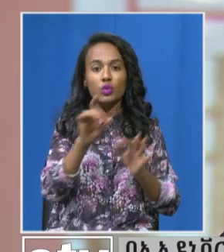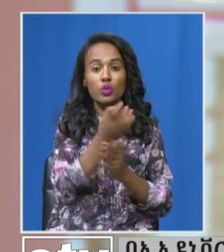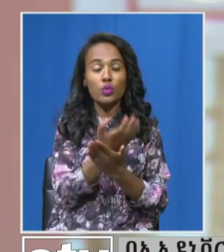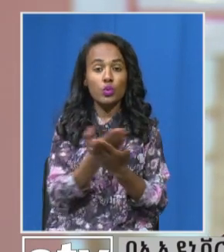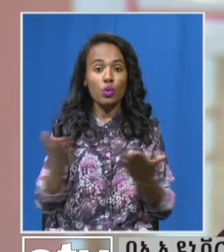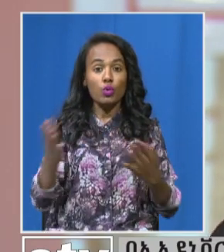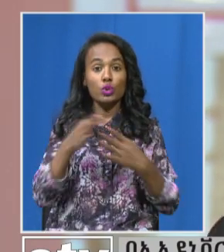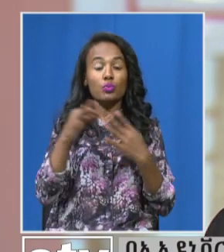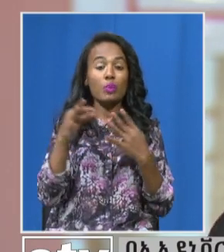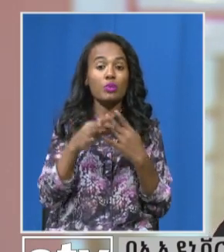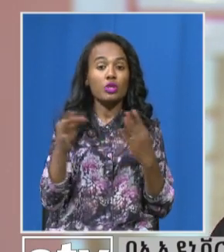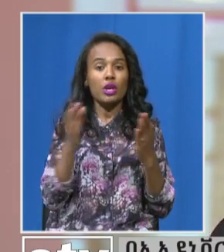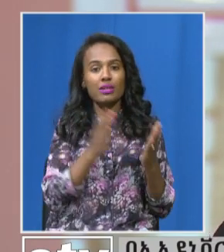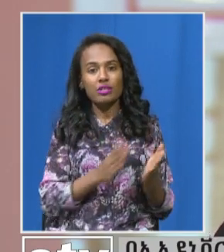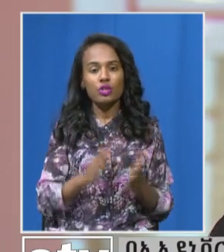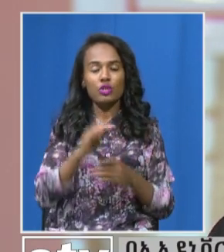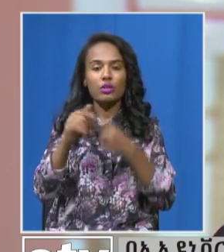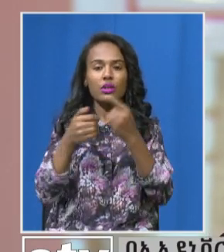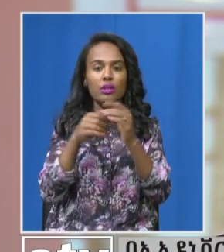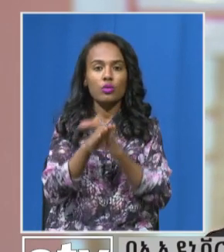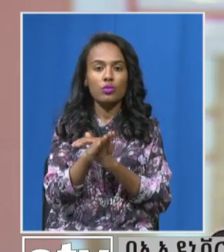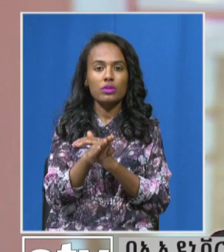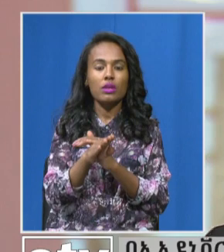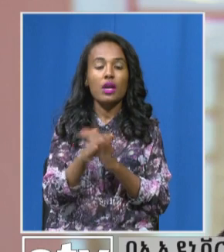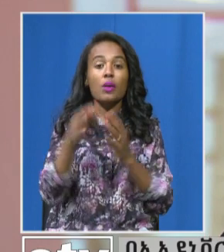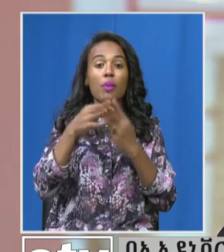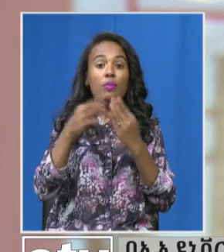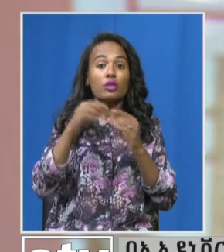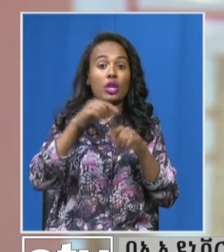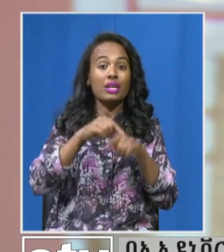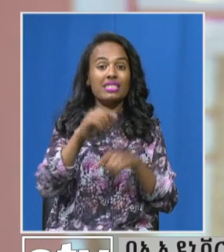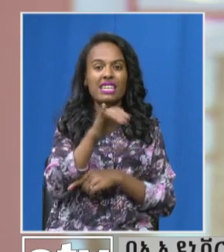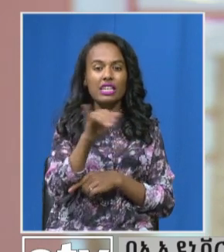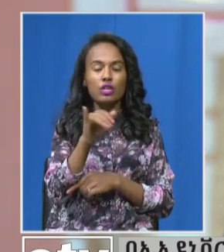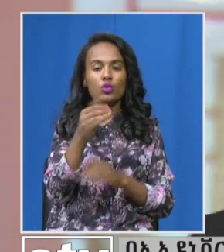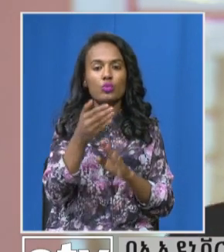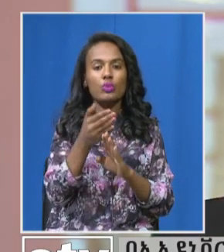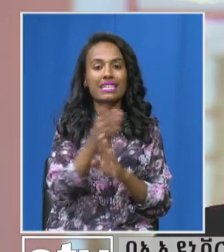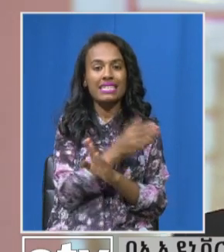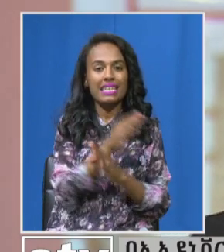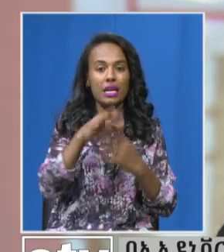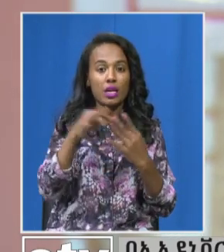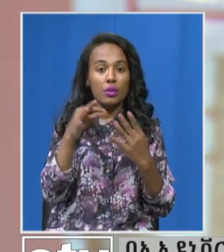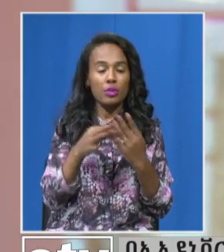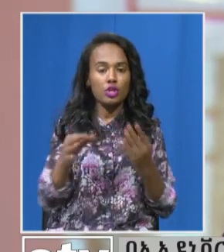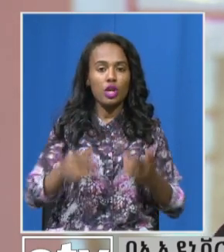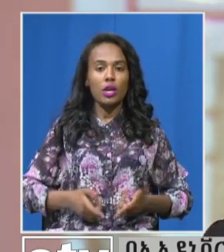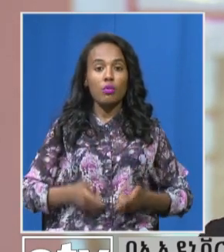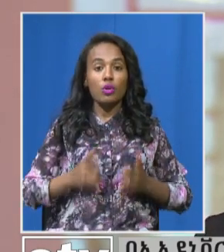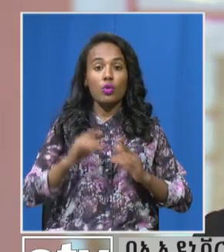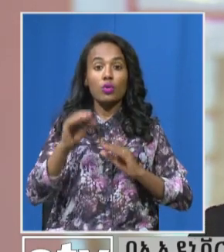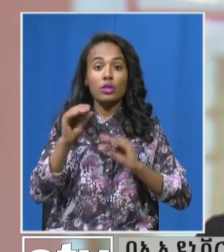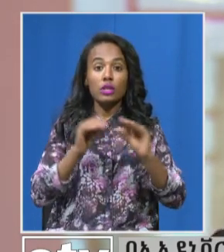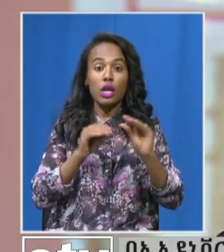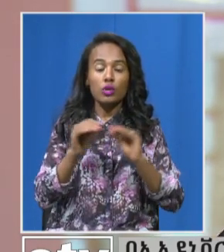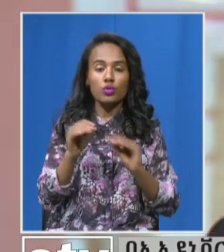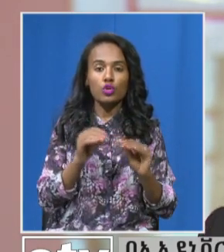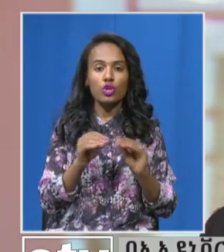ጉዳዮች በምርጫ ዝግጅት ሂደት ውስጥ በምርጫ ጊዜ እንደዚሁም በድህረ ምርጫ የሚኖሩ እንቅስቃሴዎች